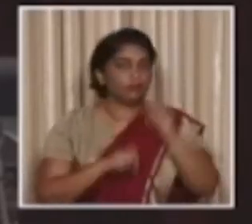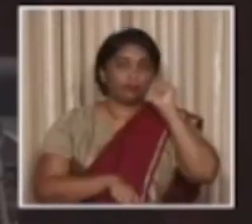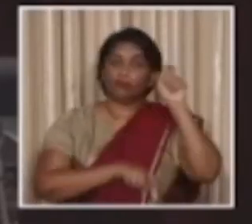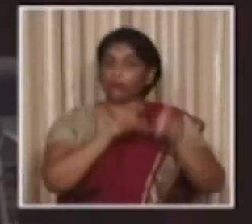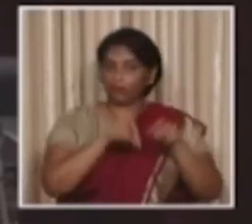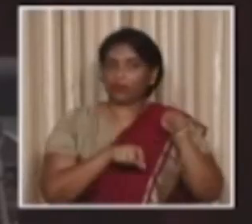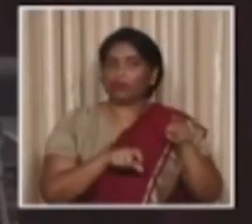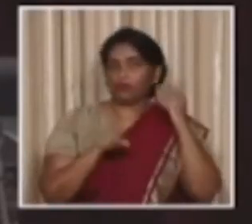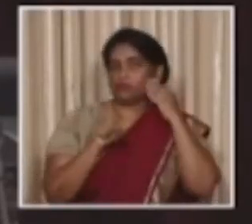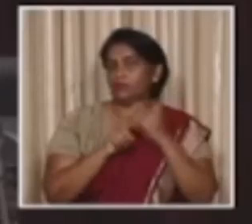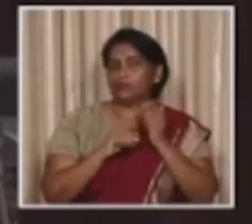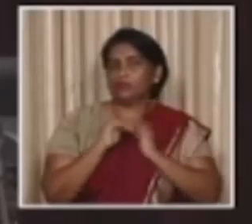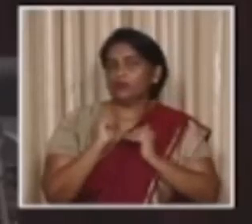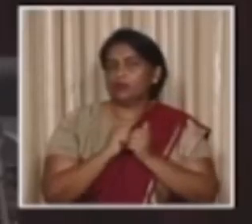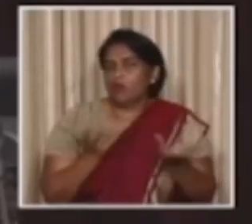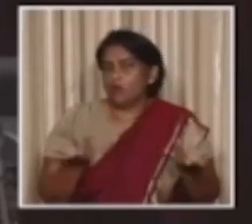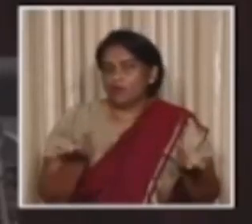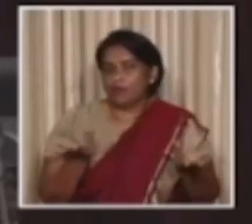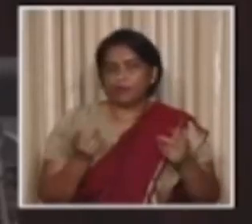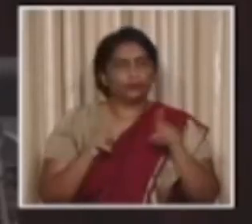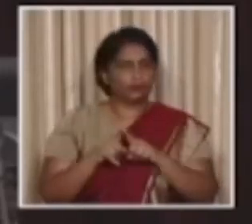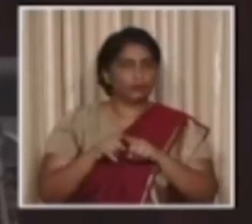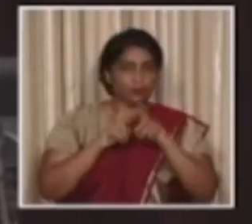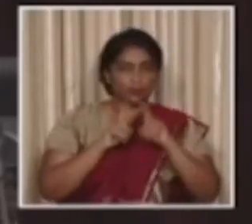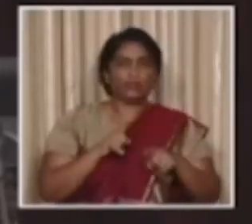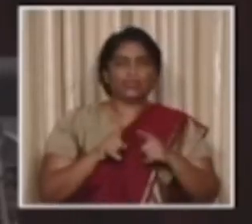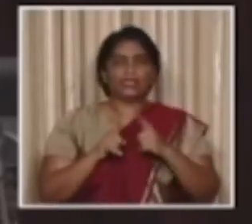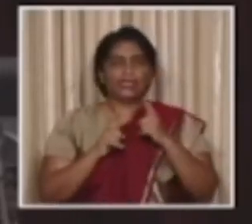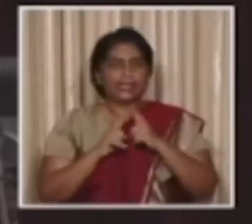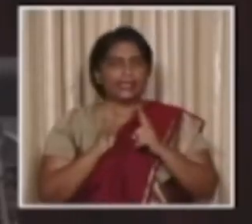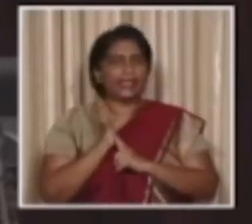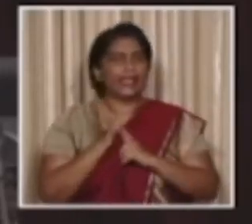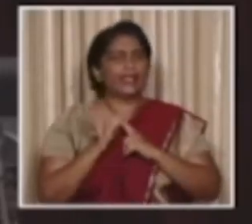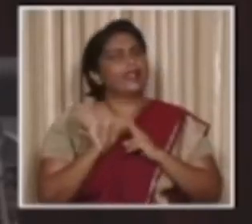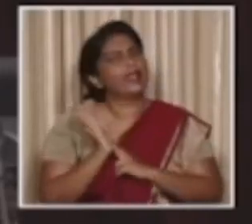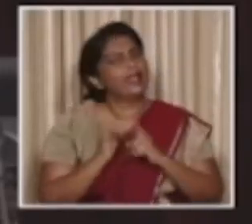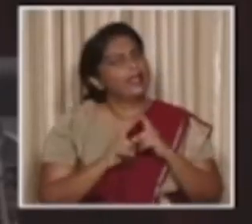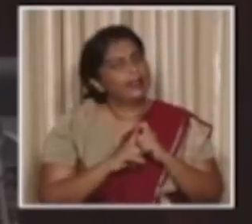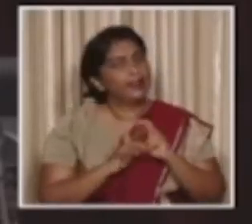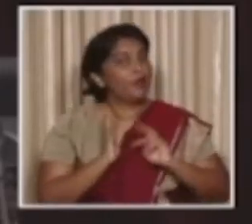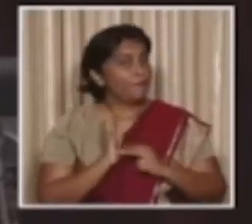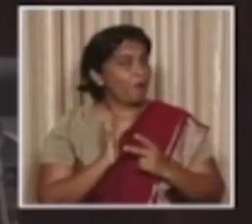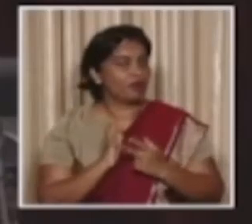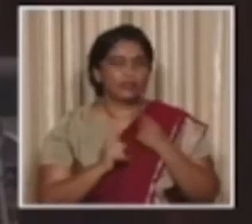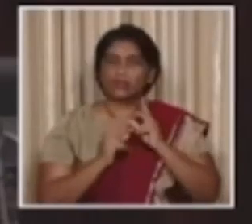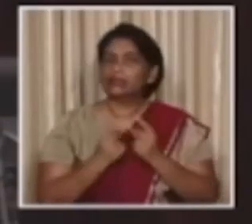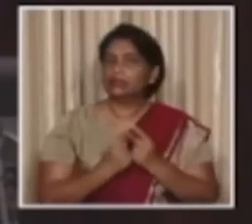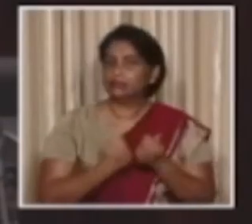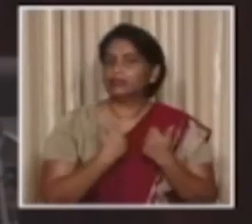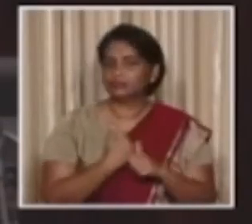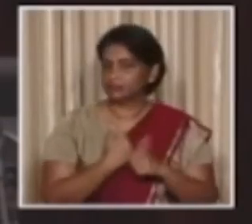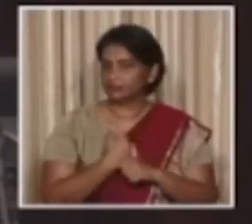නිලධාරීන් සම්බන්ධයෙන් ගත ක්‍රියාමාර්ග මොනවද? ඒ වගේම මේ ඊලෑන් ව්‍යාපෘතිය කඩිනමින් සකස්